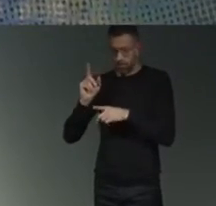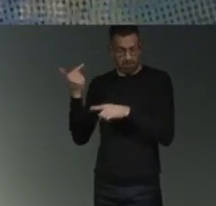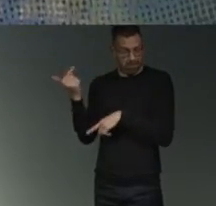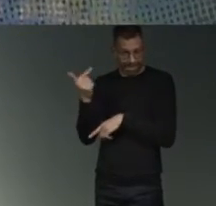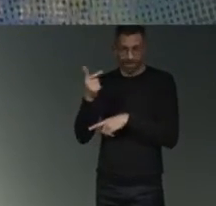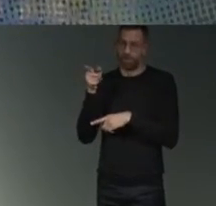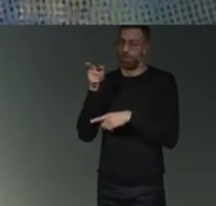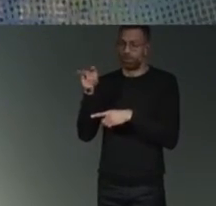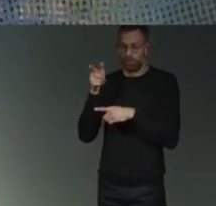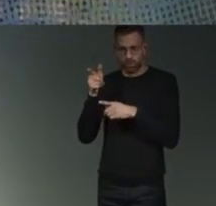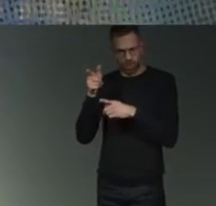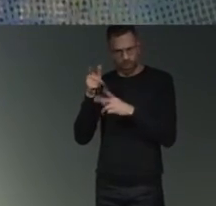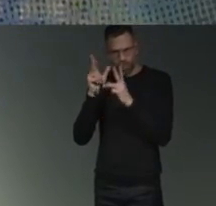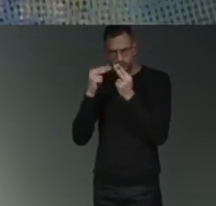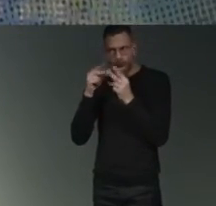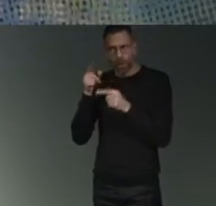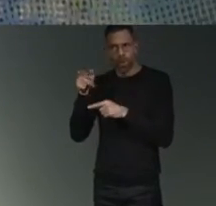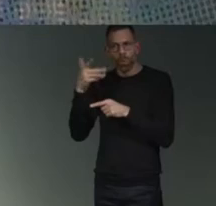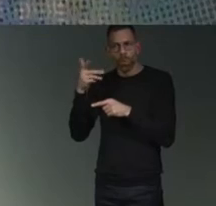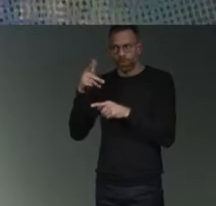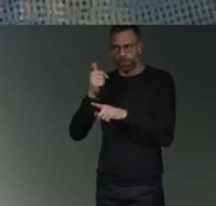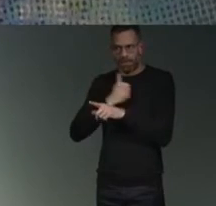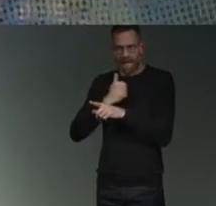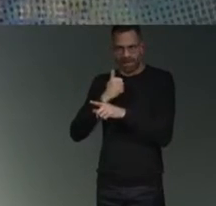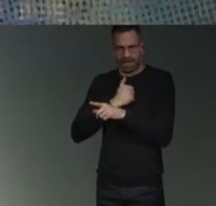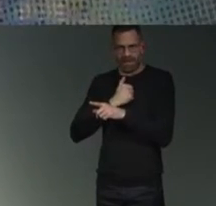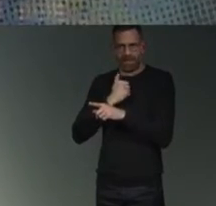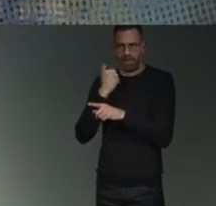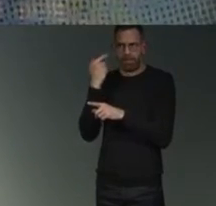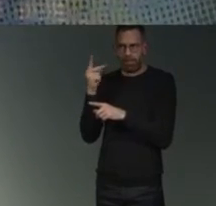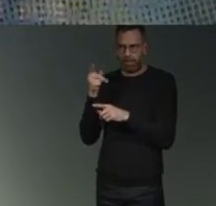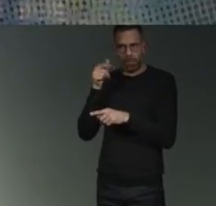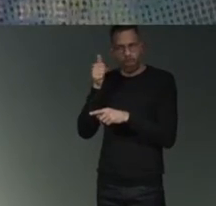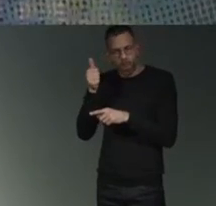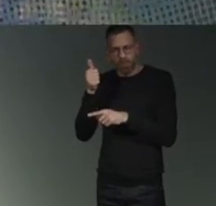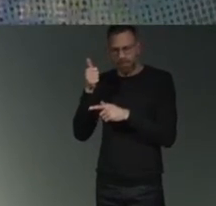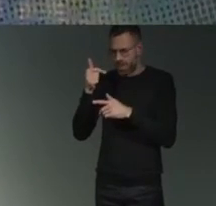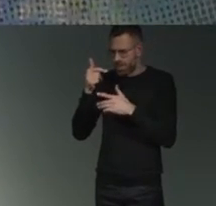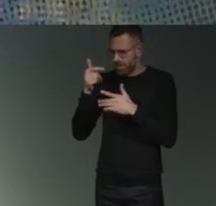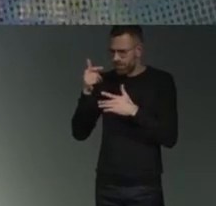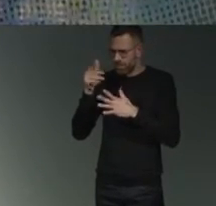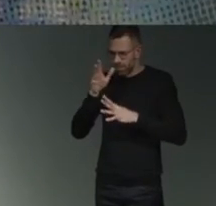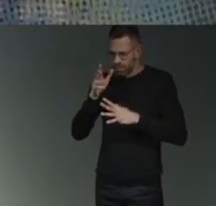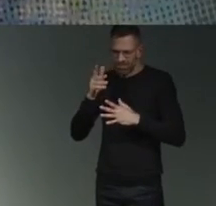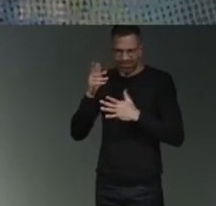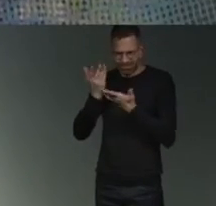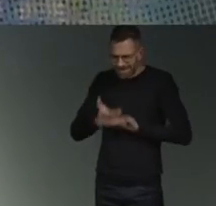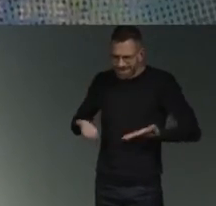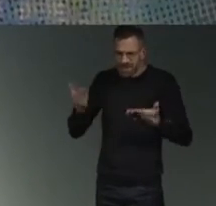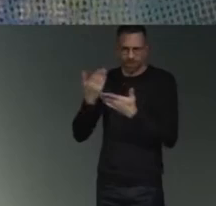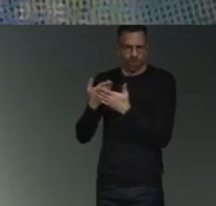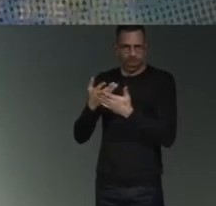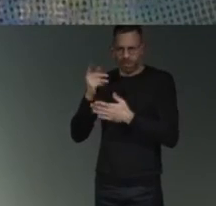me racontaient des choses extrêmement intimes, des épreuves qu'ils traversaient, des situations